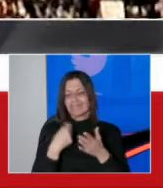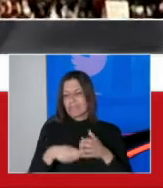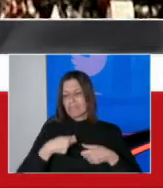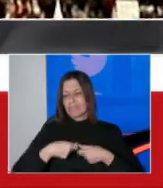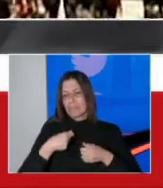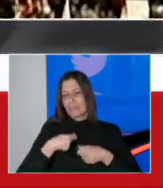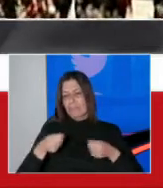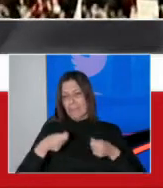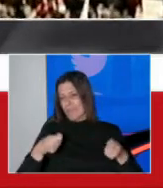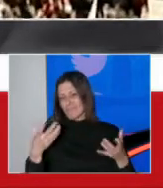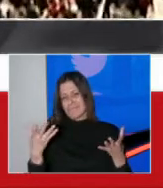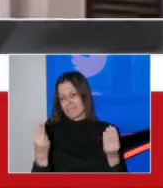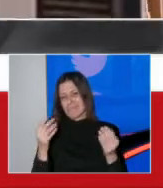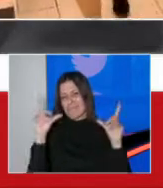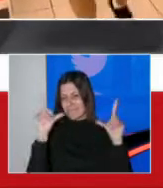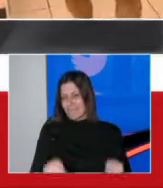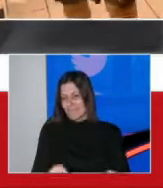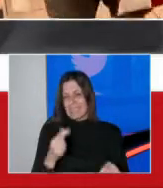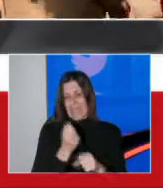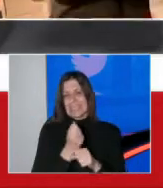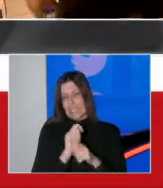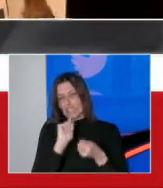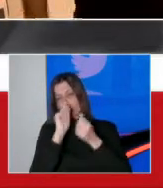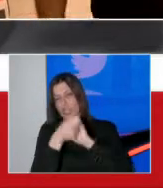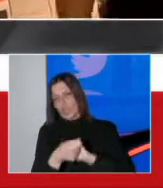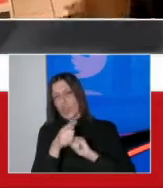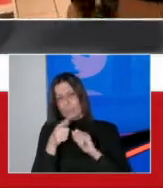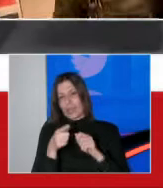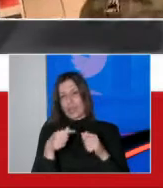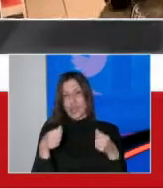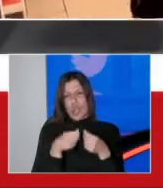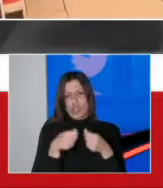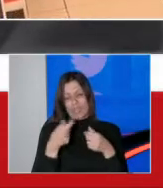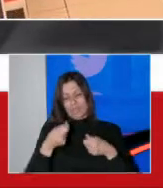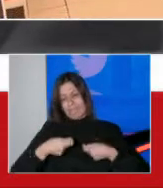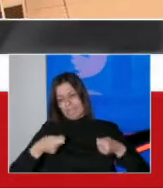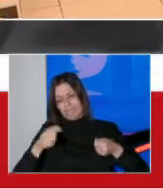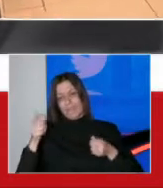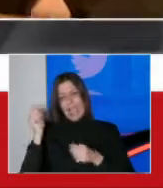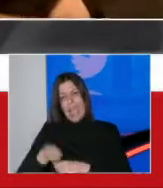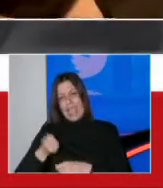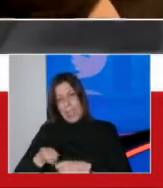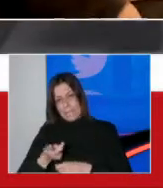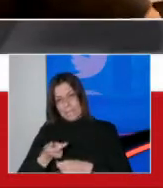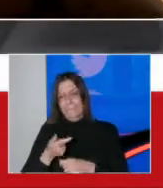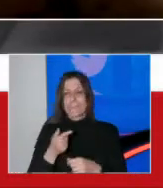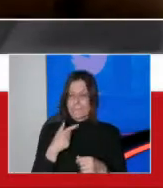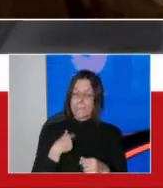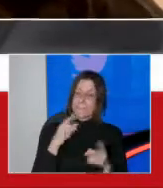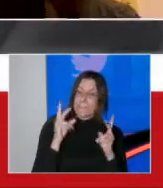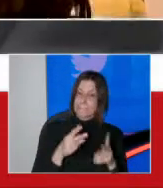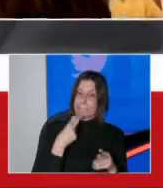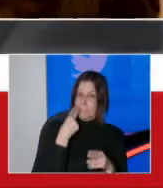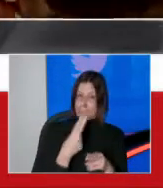עשה שינוי במידה מסוימת בקשר, לפחות בין הקמעונאים לבין החקלאים, ובאמת יכלנו